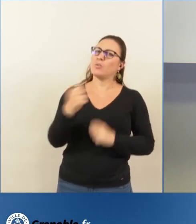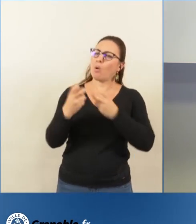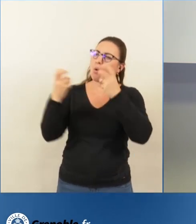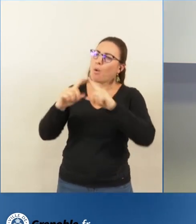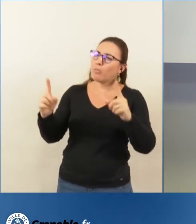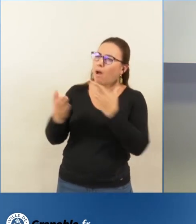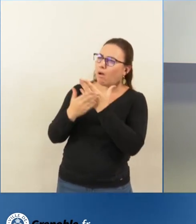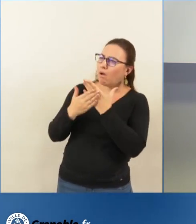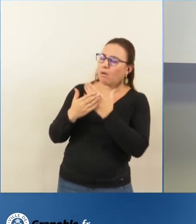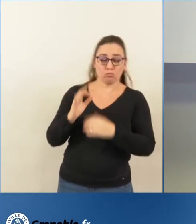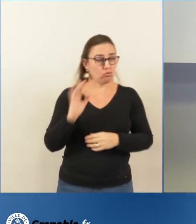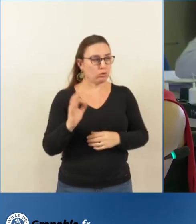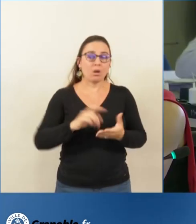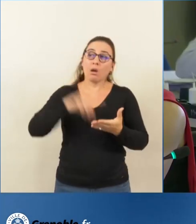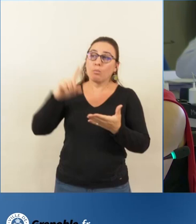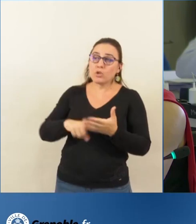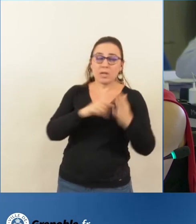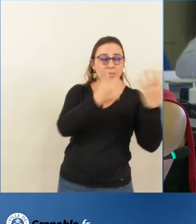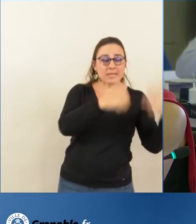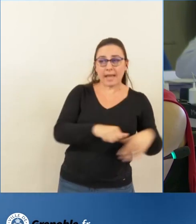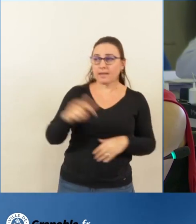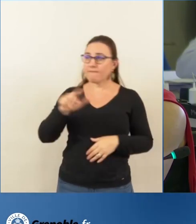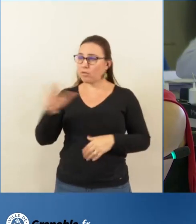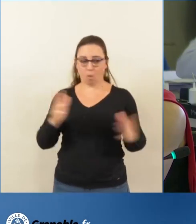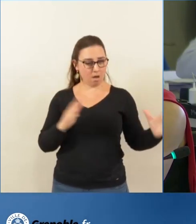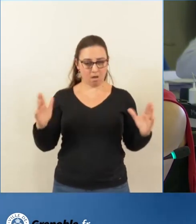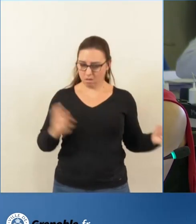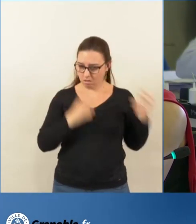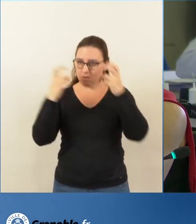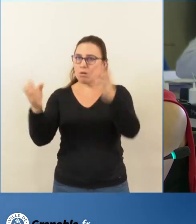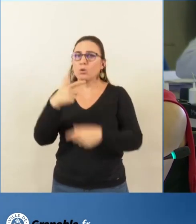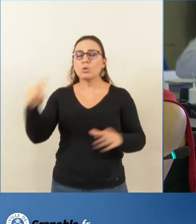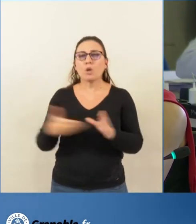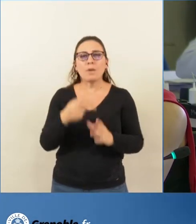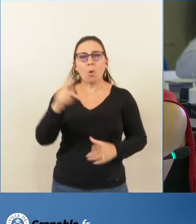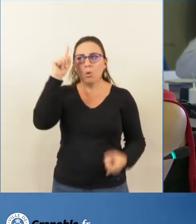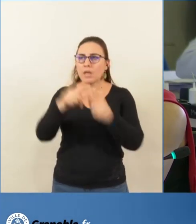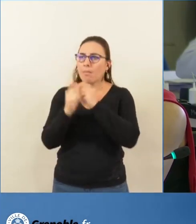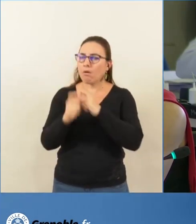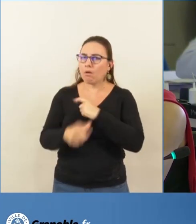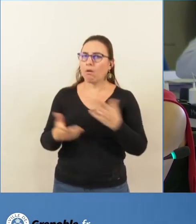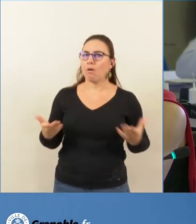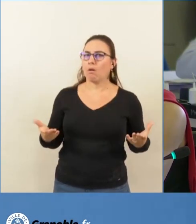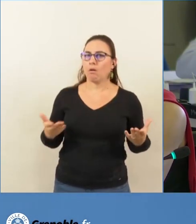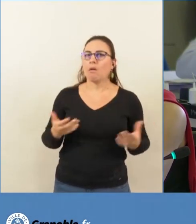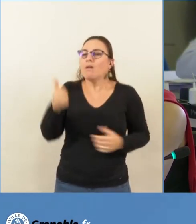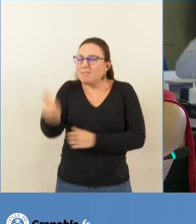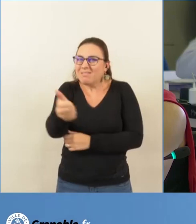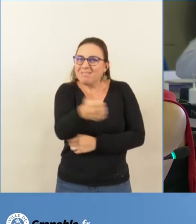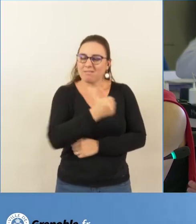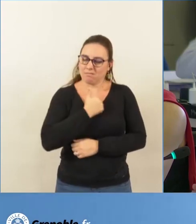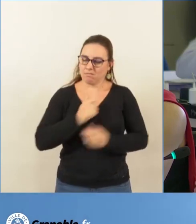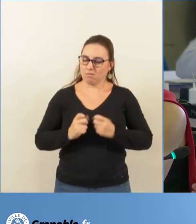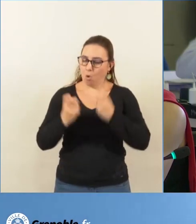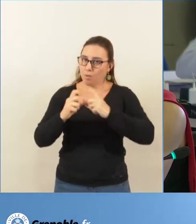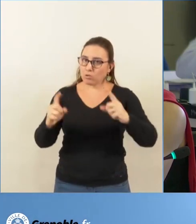le budget entre 2016 et 2023 a augmenté de 200000 euros sur les indemnités donc peut-être qu'un individuellement vous ne vous êtes pas augmenté